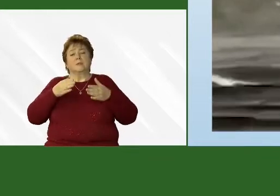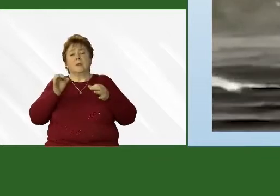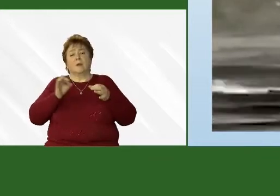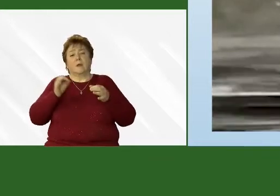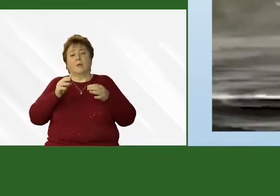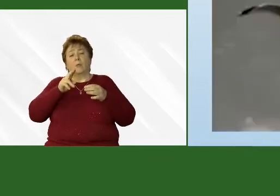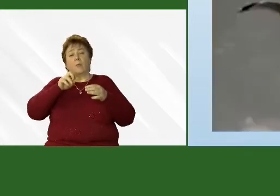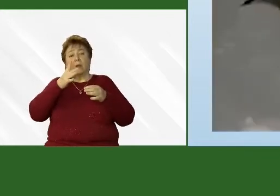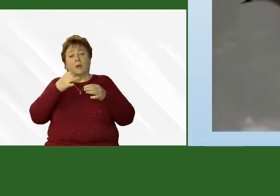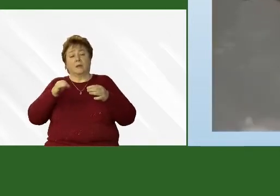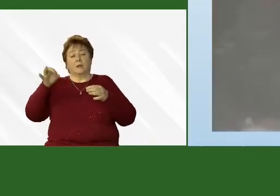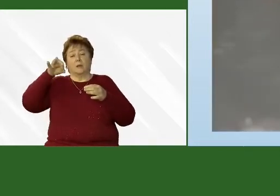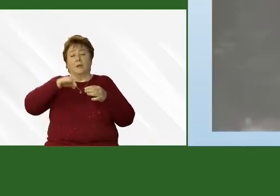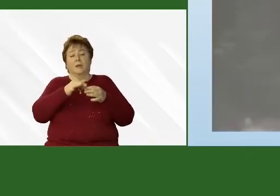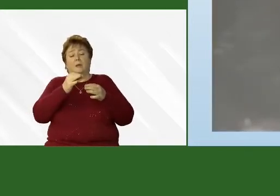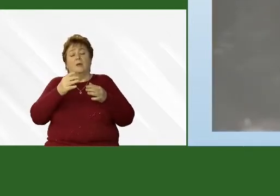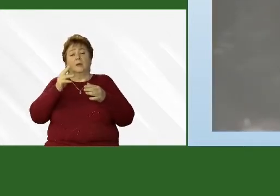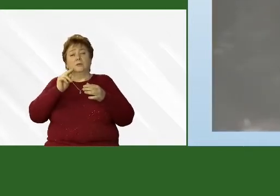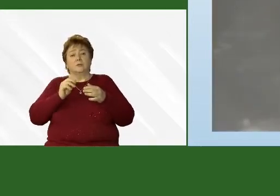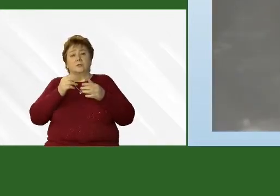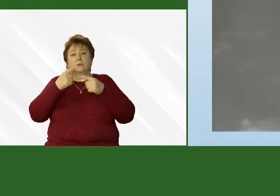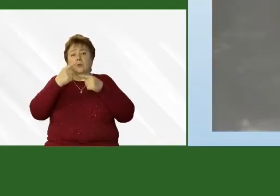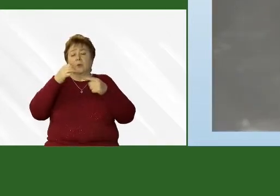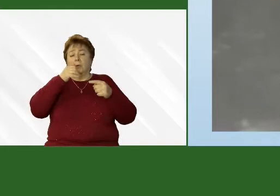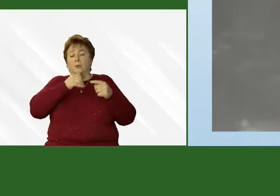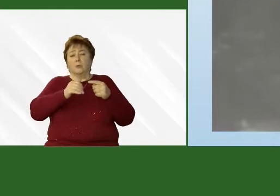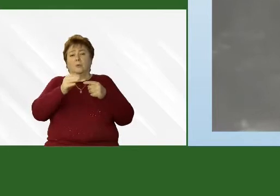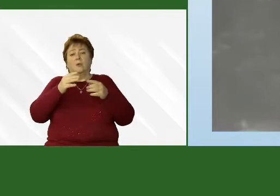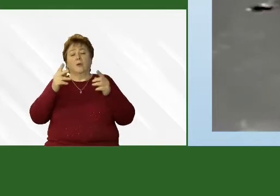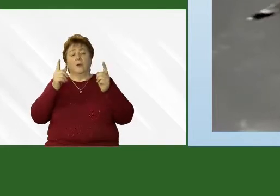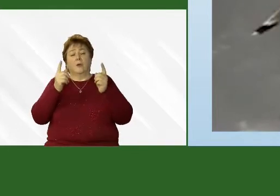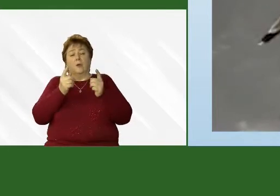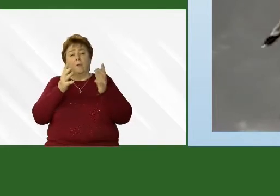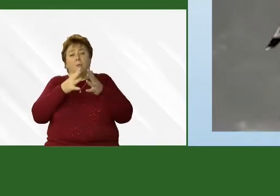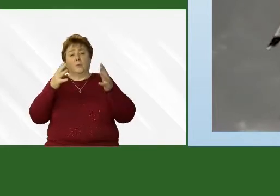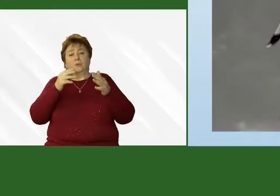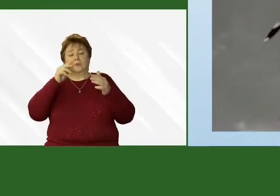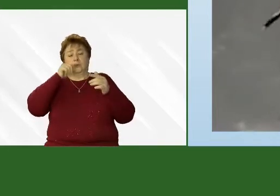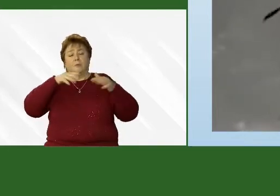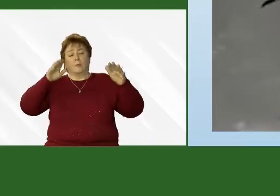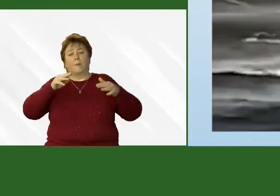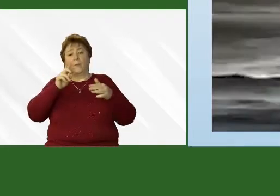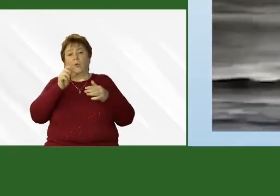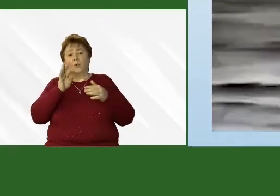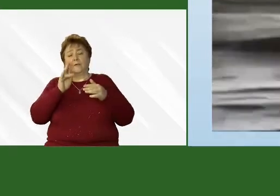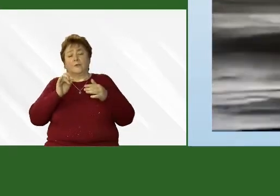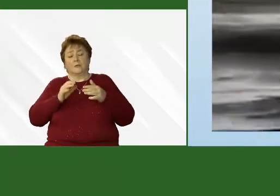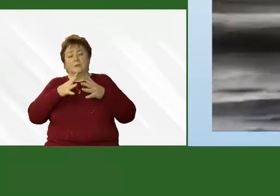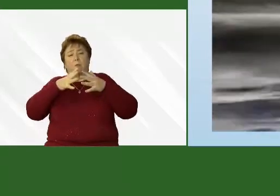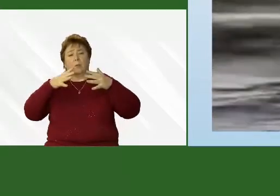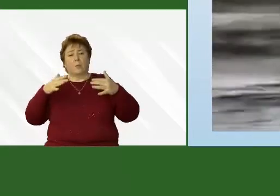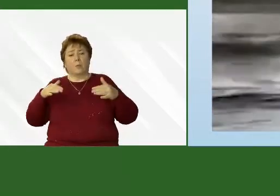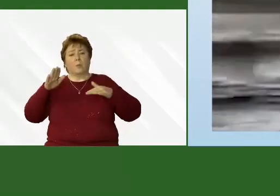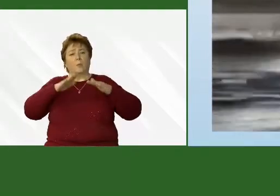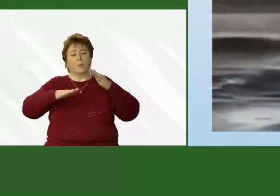Полярного океана. Чем дальше к югу, тем больше им встречалось птиц, в особенности буревестников. Большими